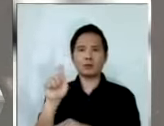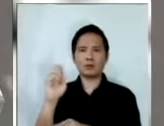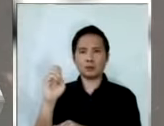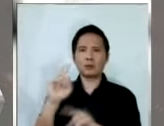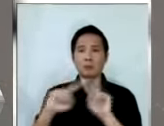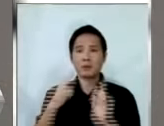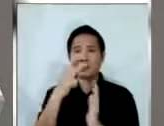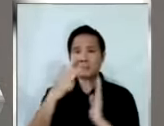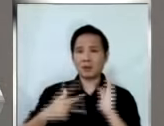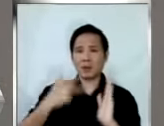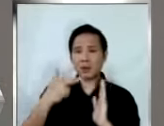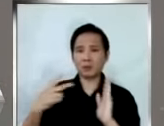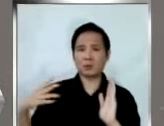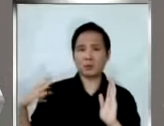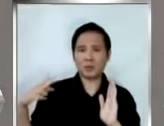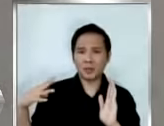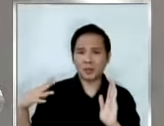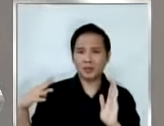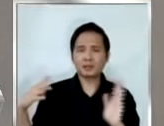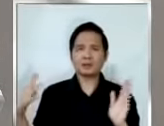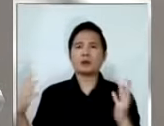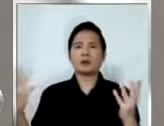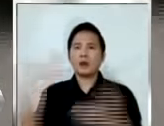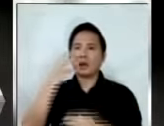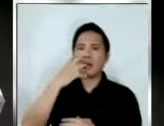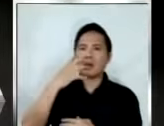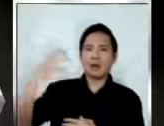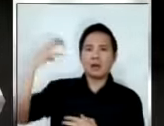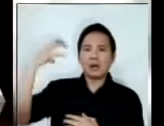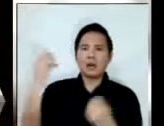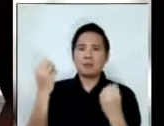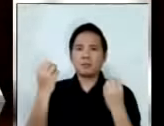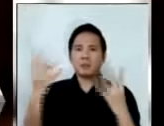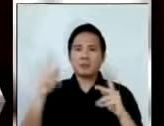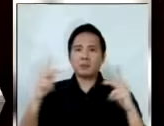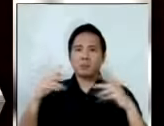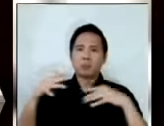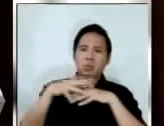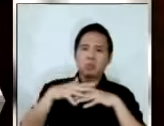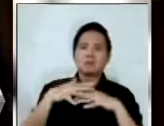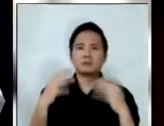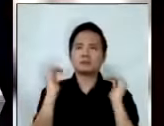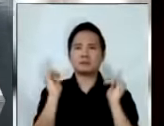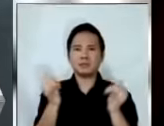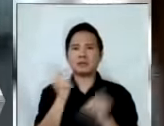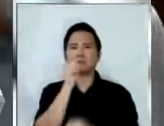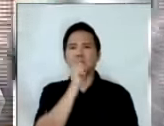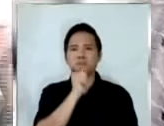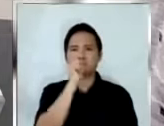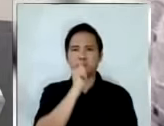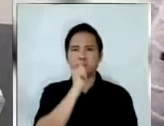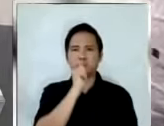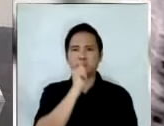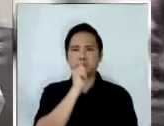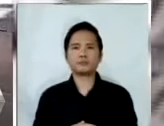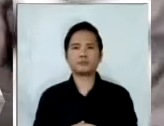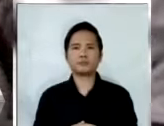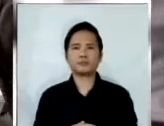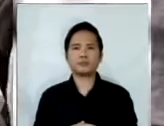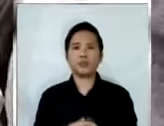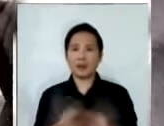bali ng mainit at maraming kasabayan, sinuong ito ni Lolo Jesus. Wala na po. May bumabamang ilang pasahero, hindi ito